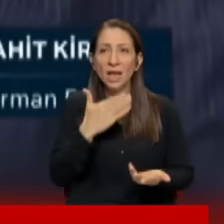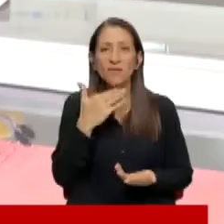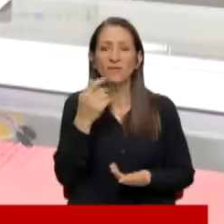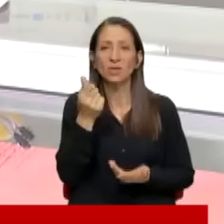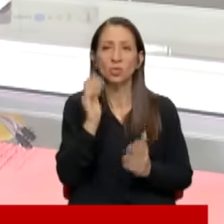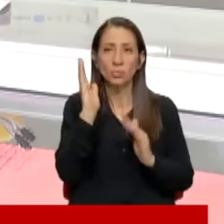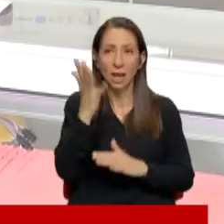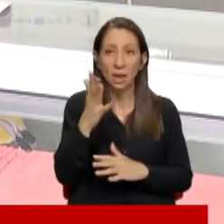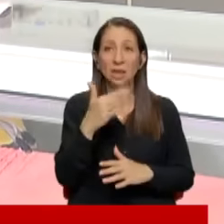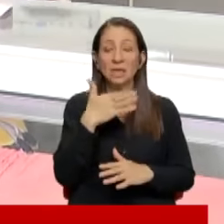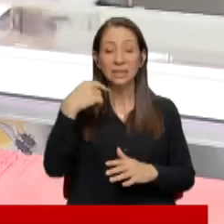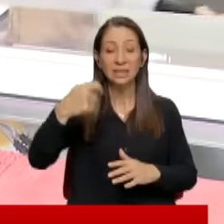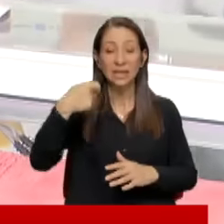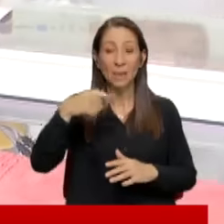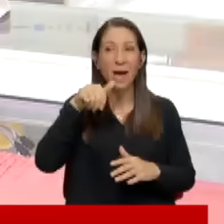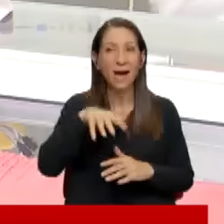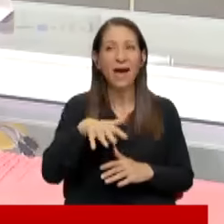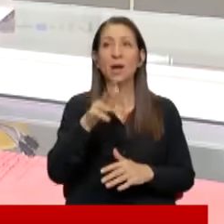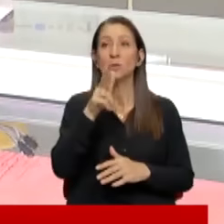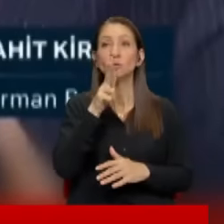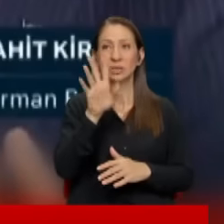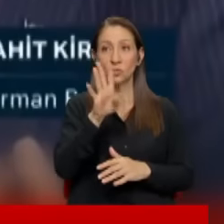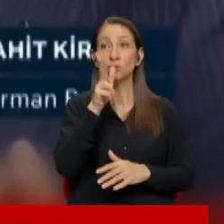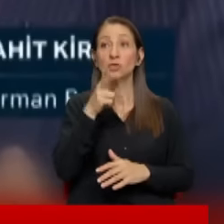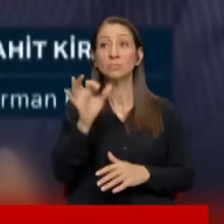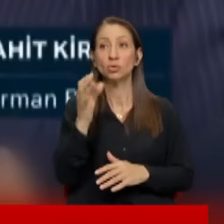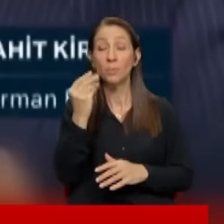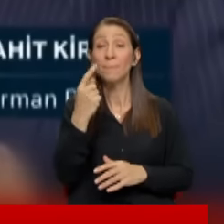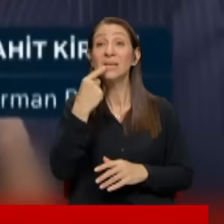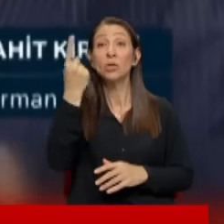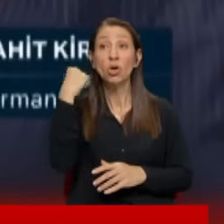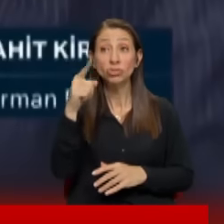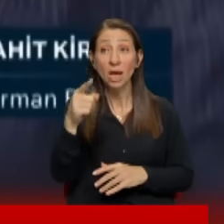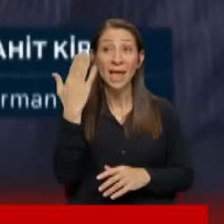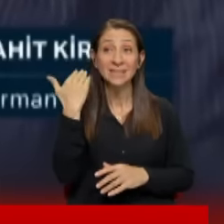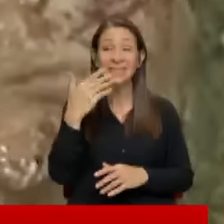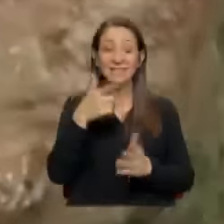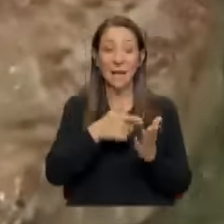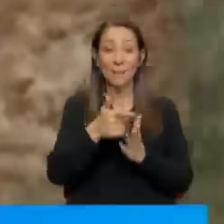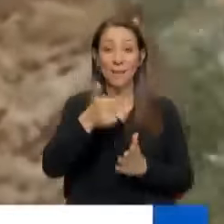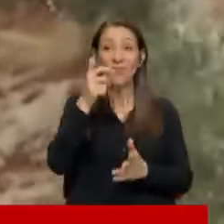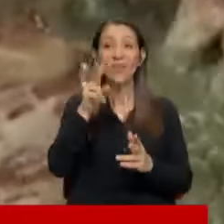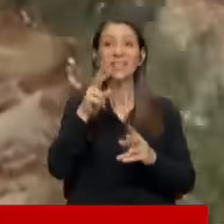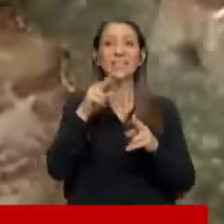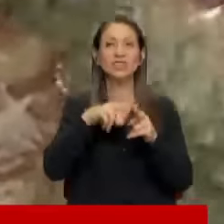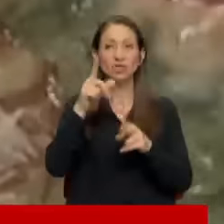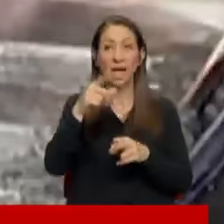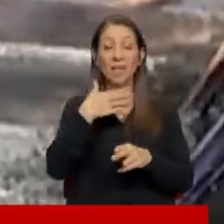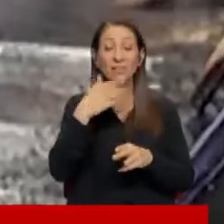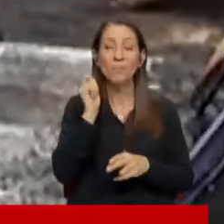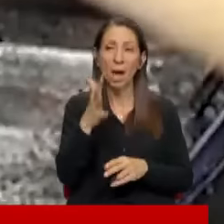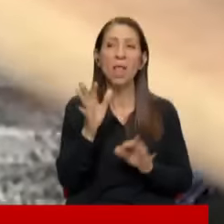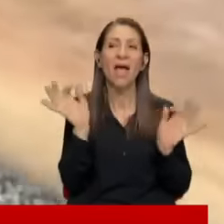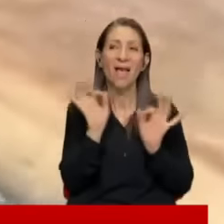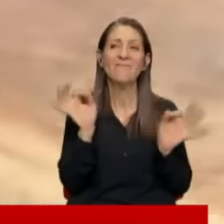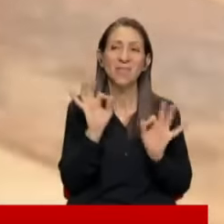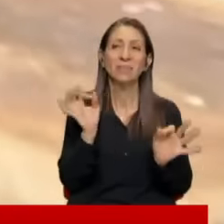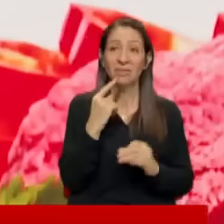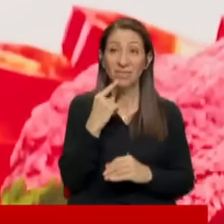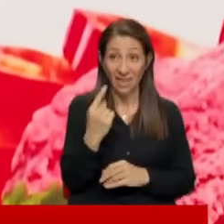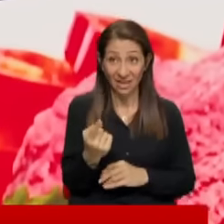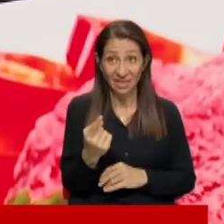fiyatı yüksek. Kıymanın kilosu 340'tan 360'a çıktı. Tam bir yıl önce eski Tarım Bakanı Vahit Kirişçi et fiyatlarının yüksek olduğunu